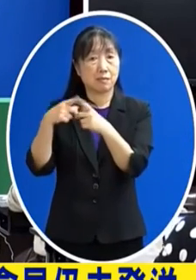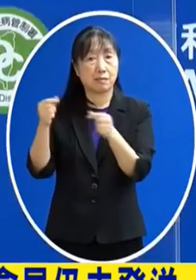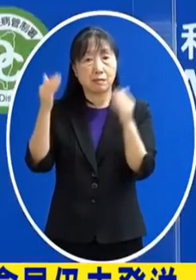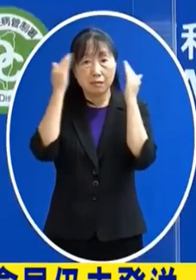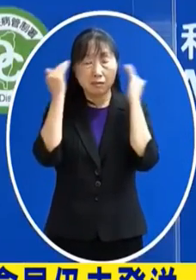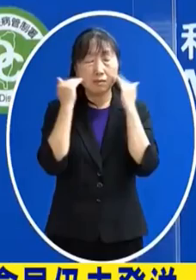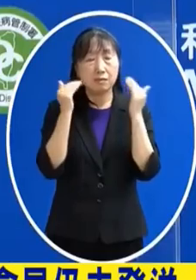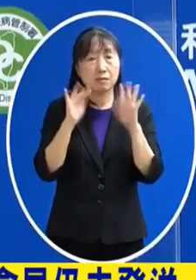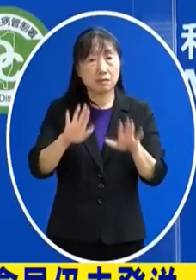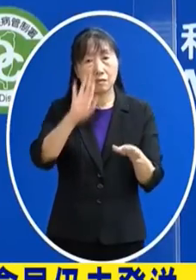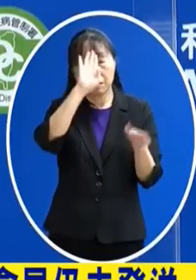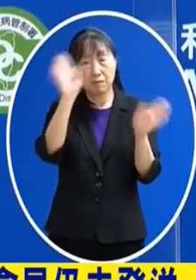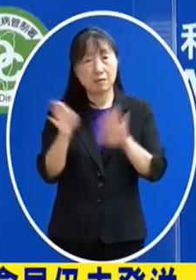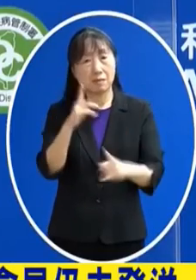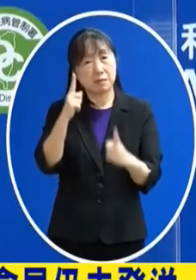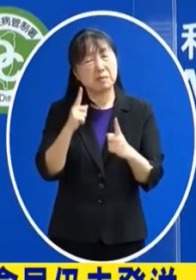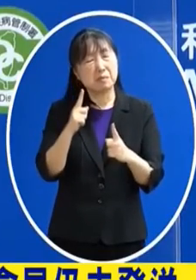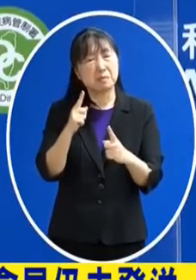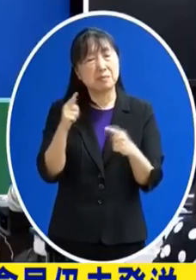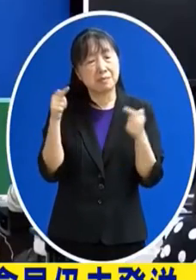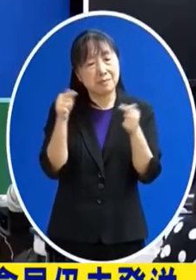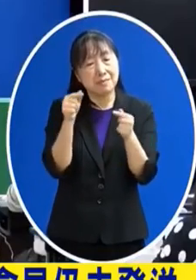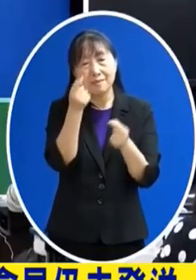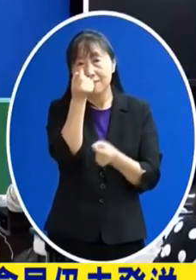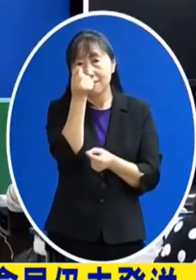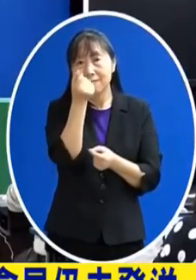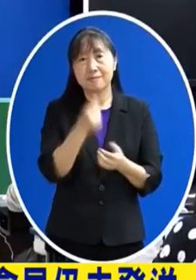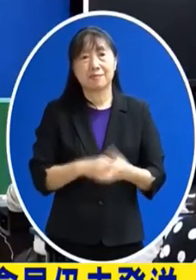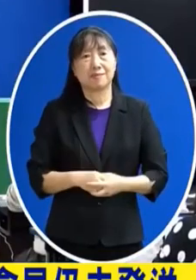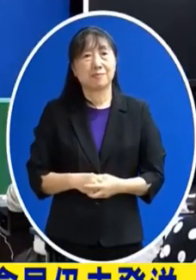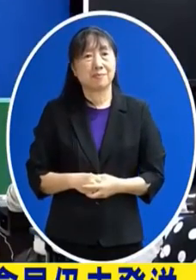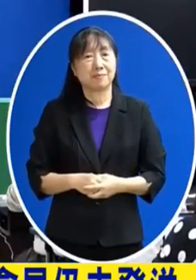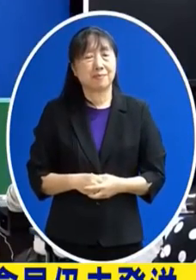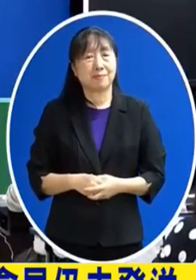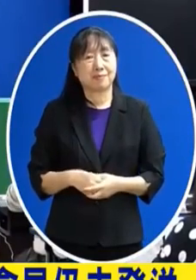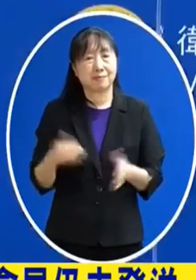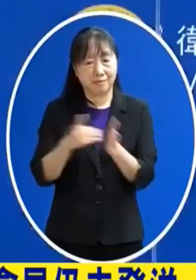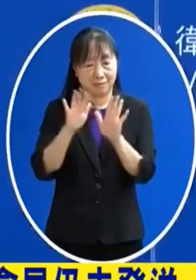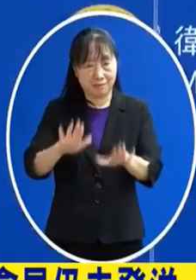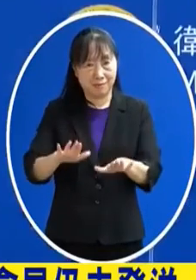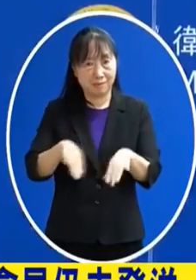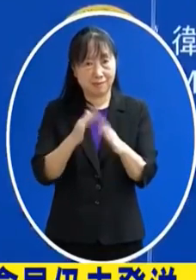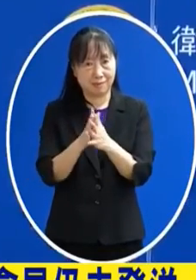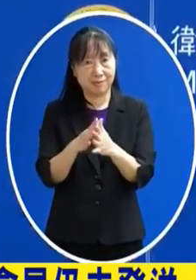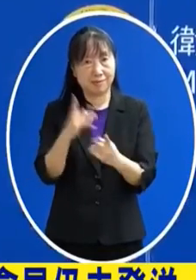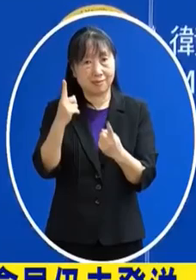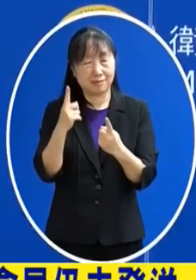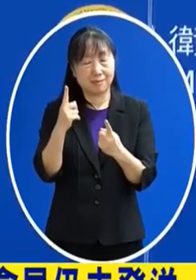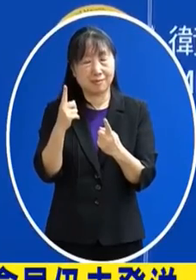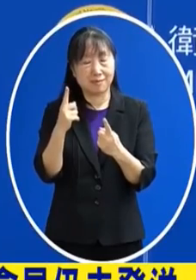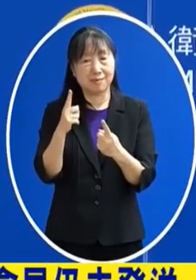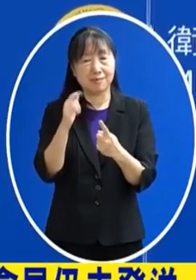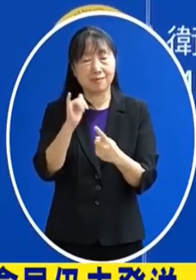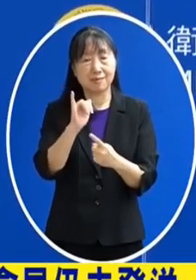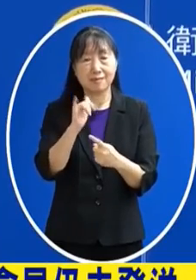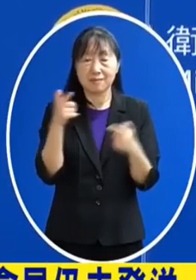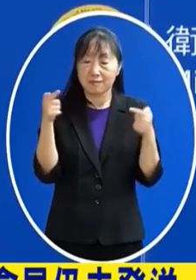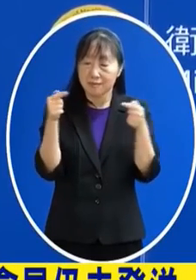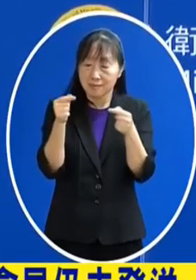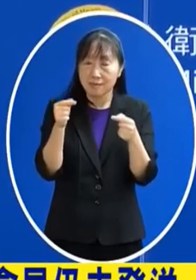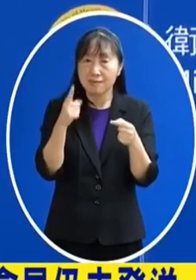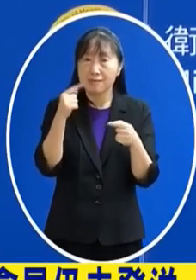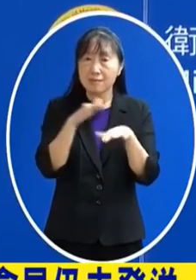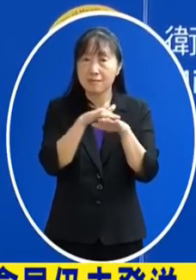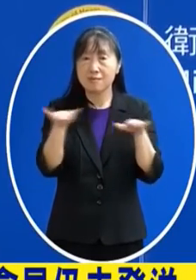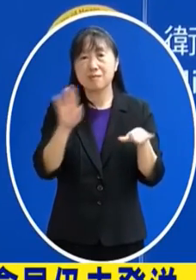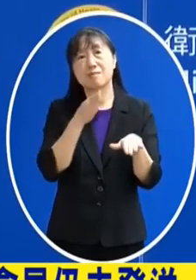情目前都有比较进步嘛， 日韩到目前为止的话疫情都有比较趋缓或稳定的现象，但是还是